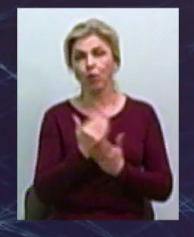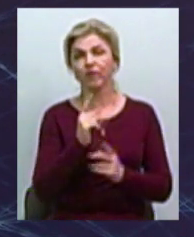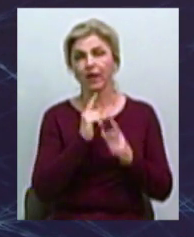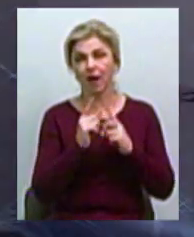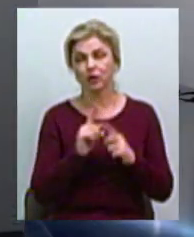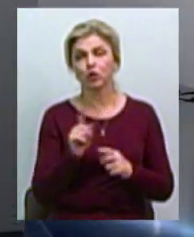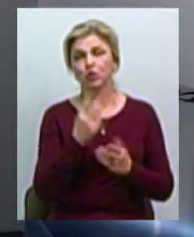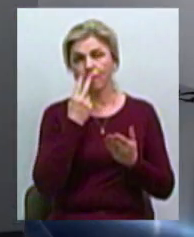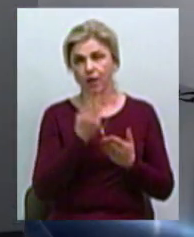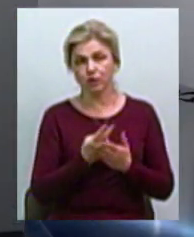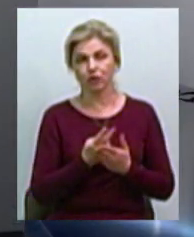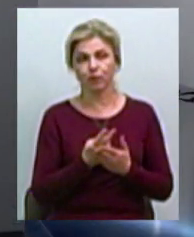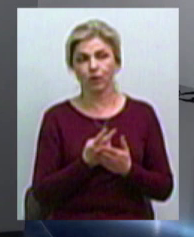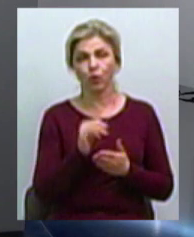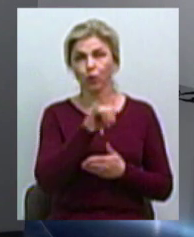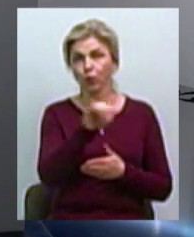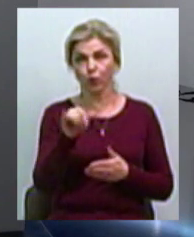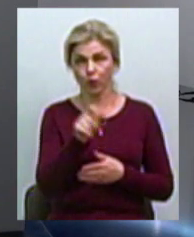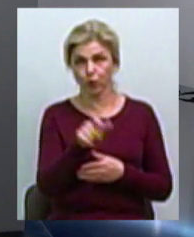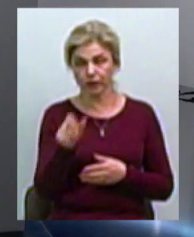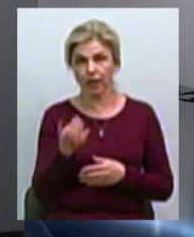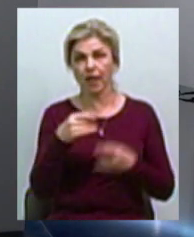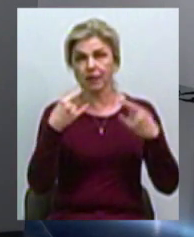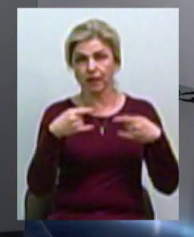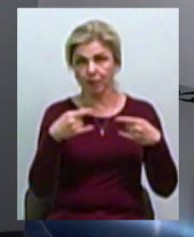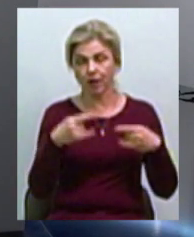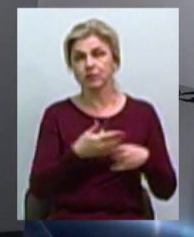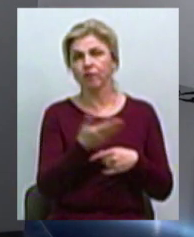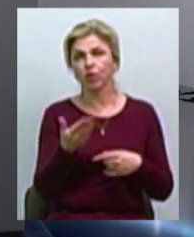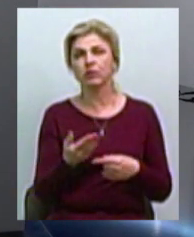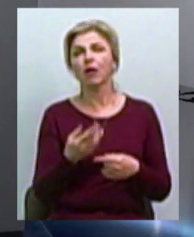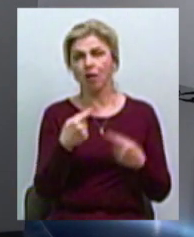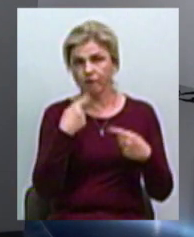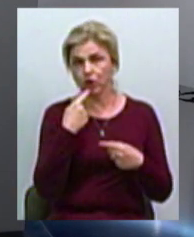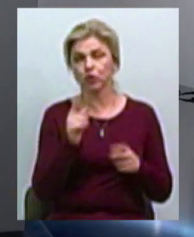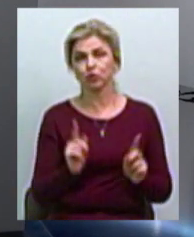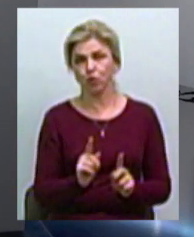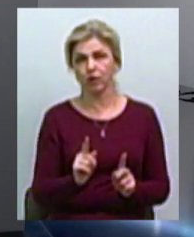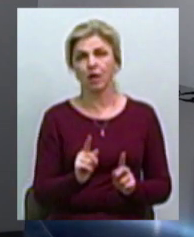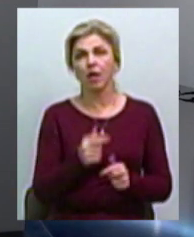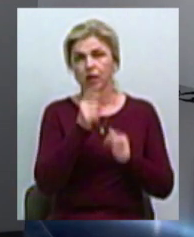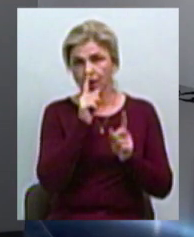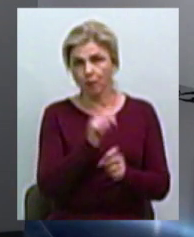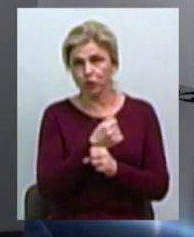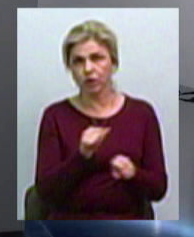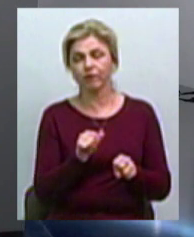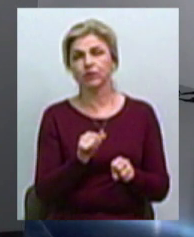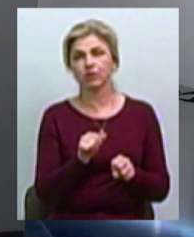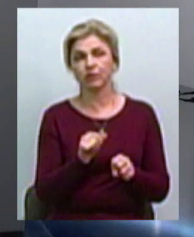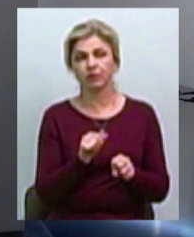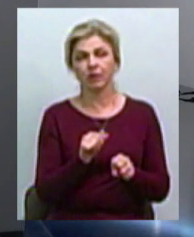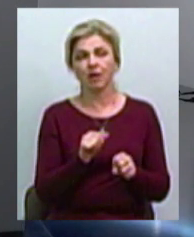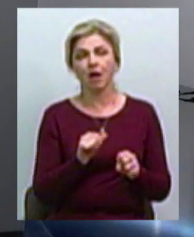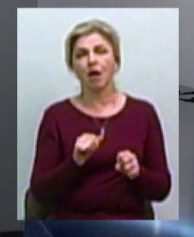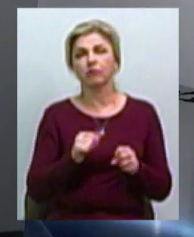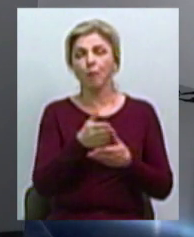що ми бачимо у людей, те, що ми бачимо по телебаченню, воно однозначно говорить про те, що неможливо поляризувати